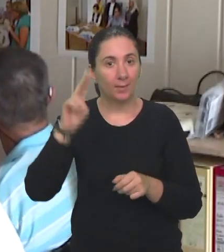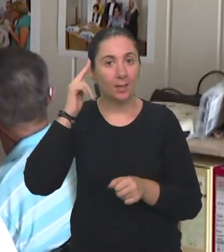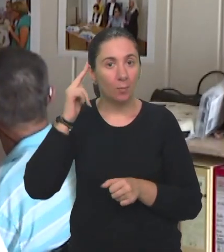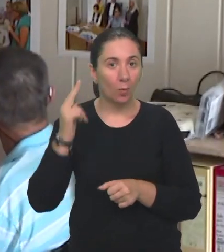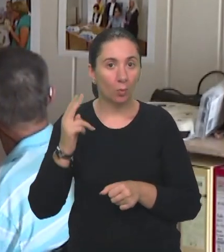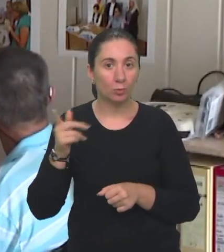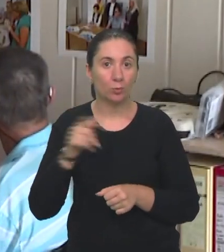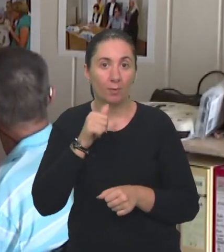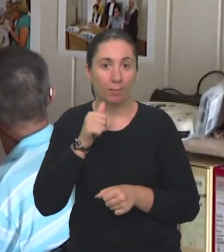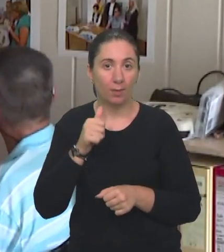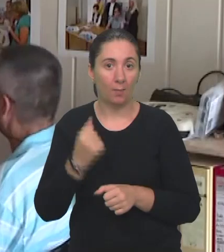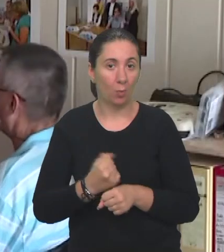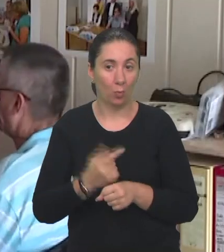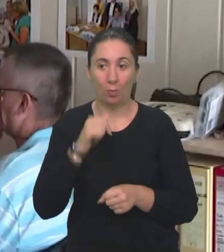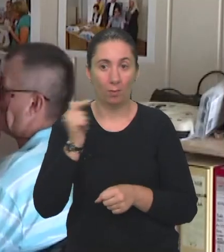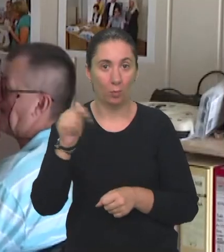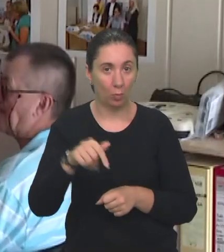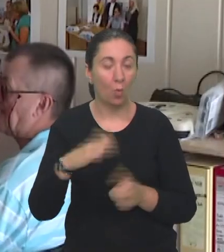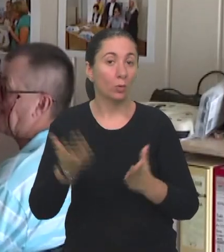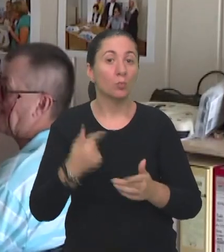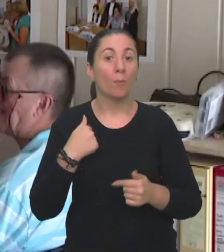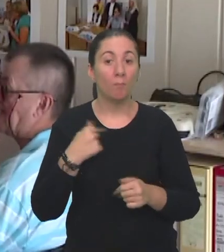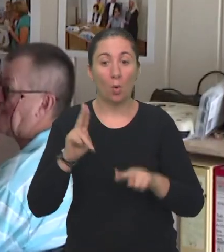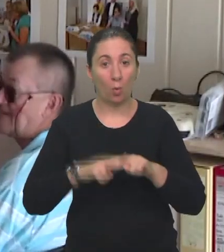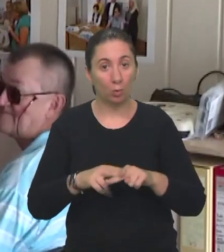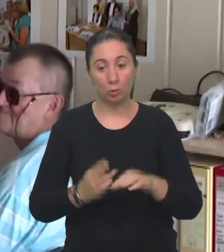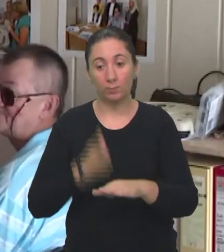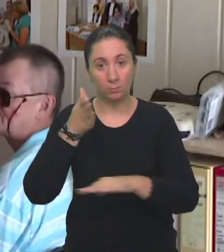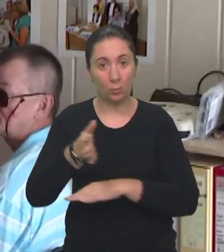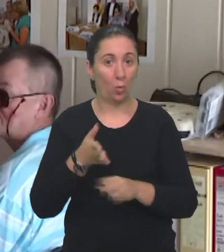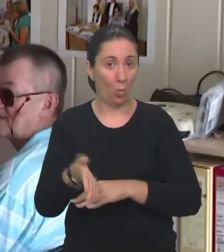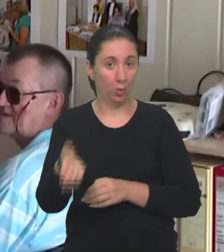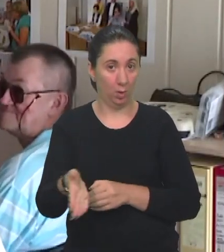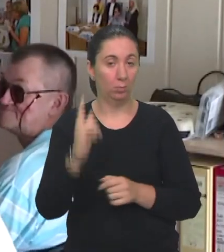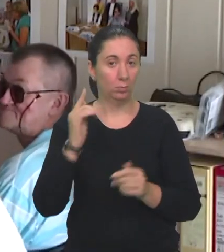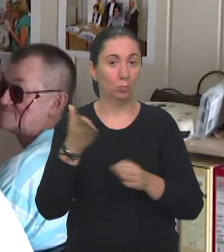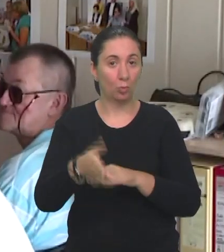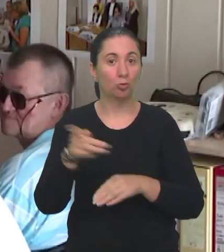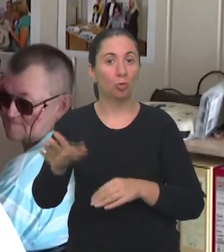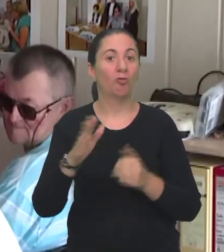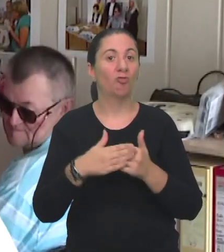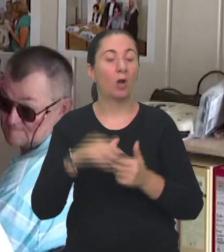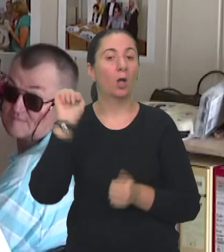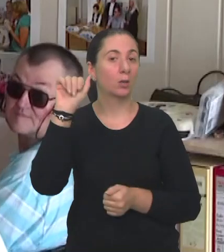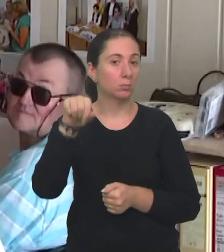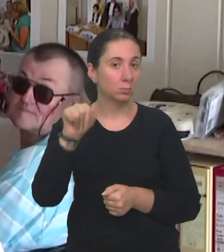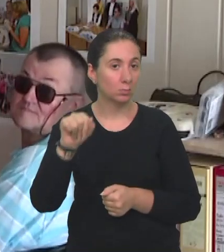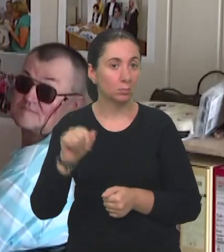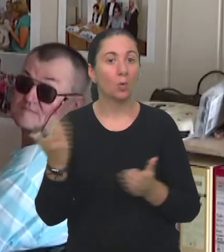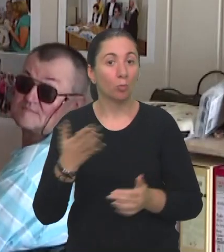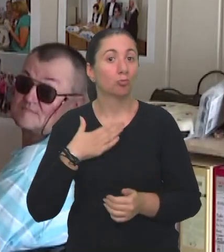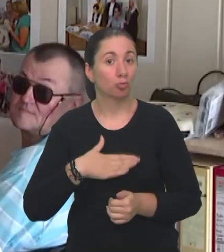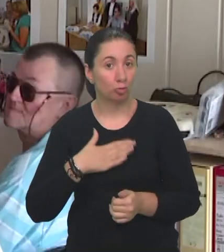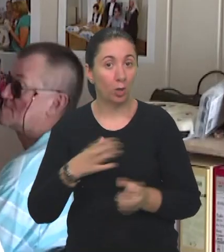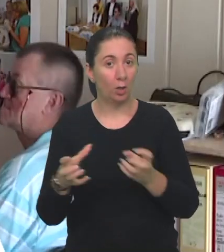nemogućnosti nisu to u mogućnosti napraviti, pa smo stoga mi odlučili otići kod njih, dakle doći na njihova vrata, pokucati i ukoliko